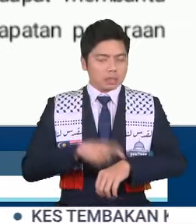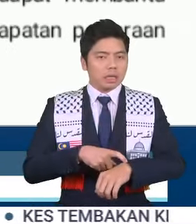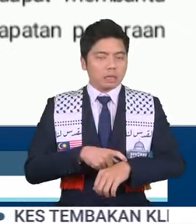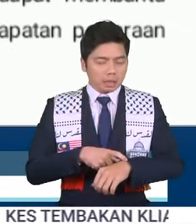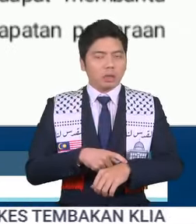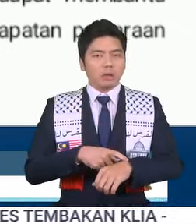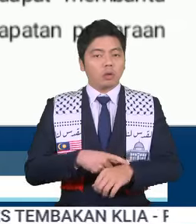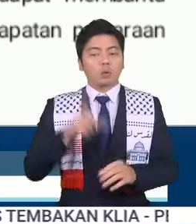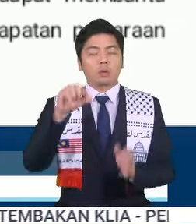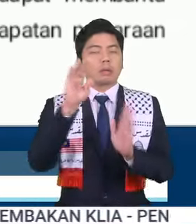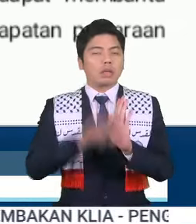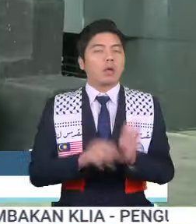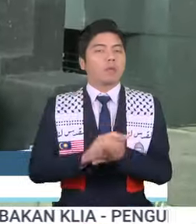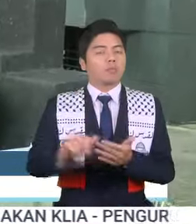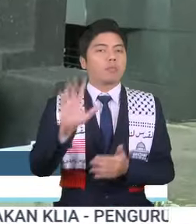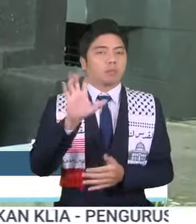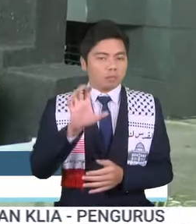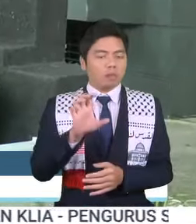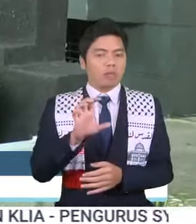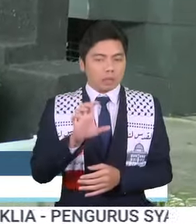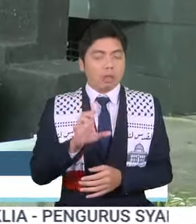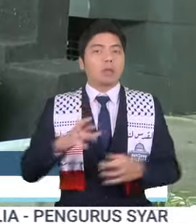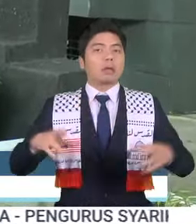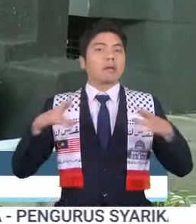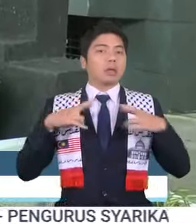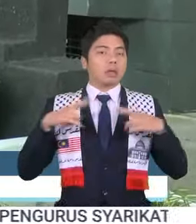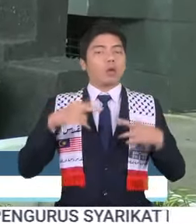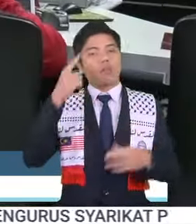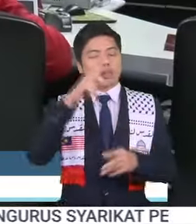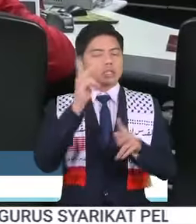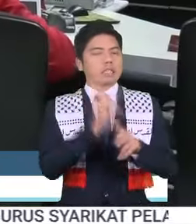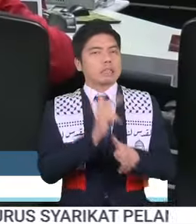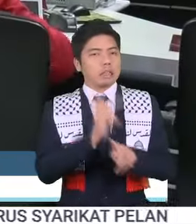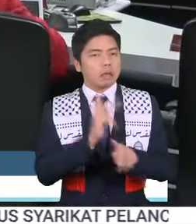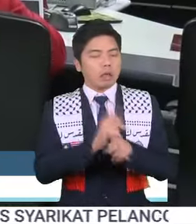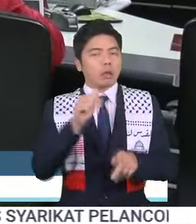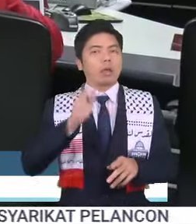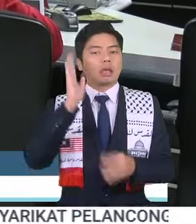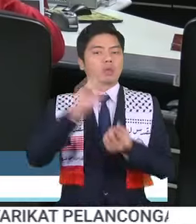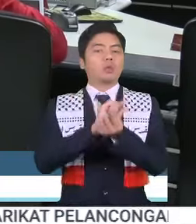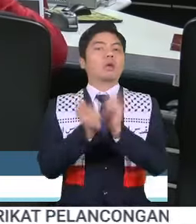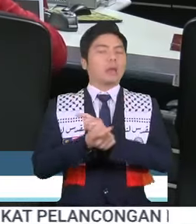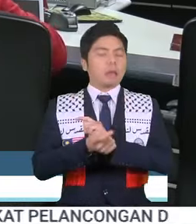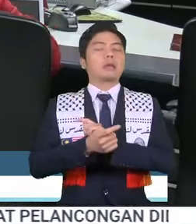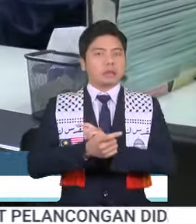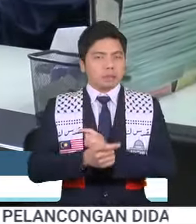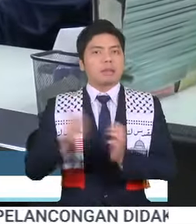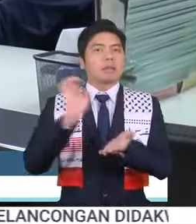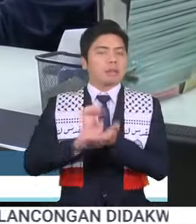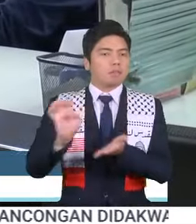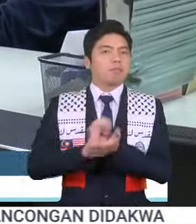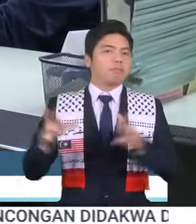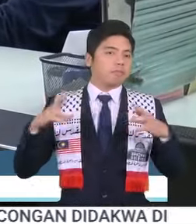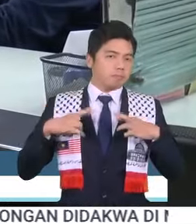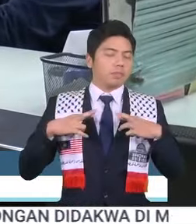minimum pengeluaran RM50. Akaun persaraan bagi mengumpul simpanan sebagai pendapatan semasa persaraan. Manakala